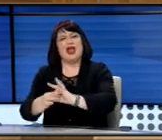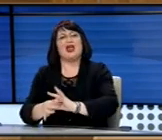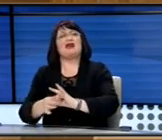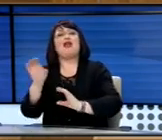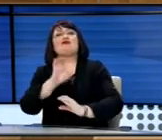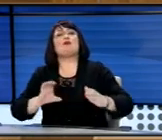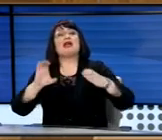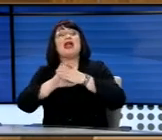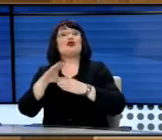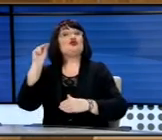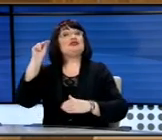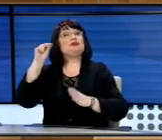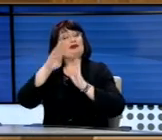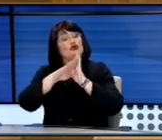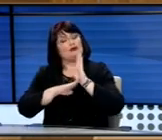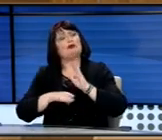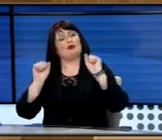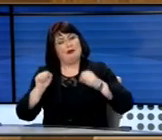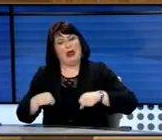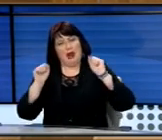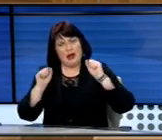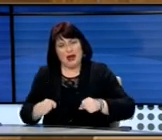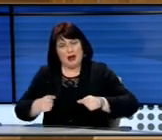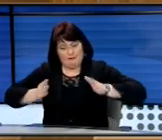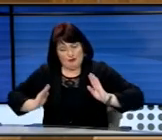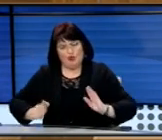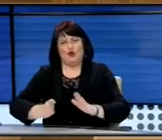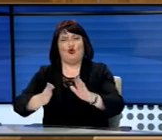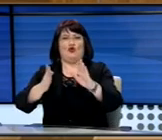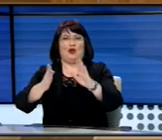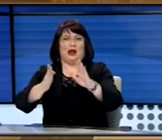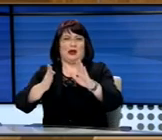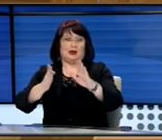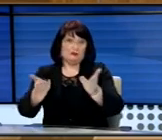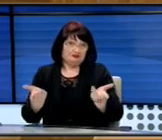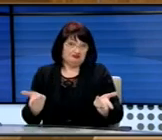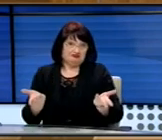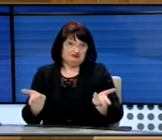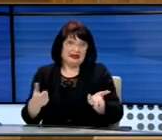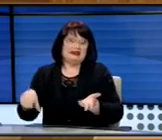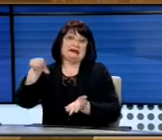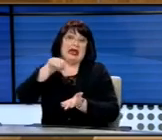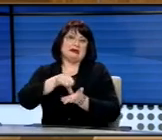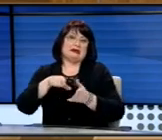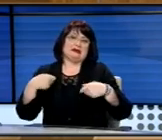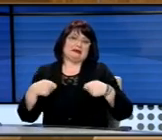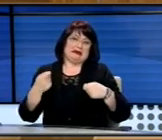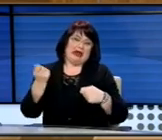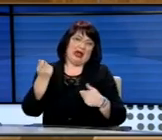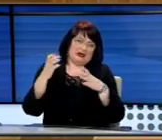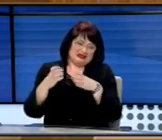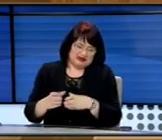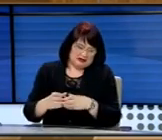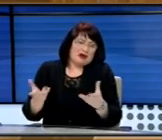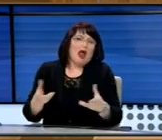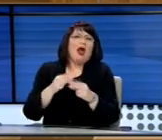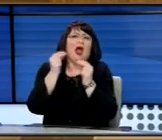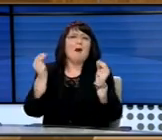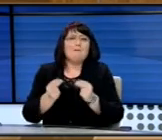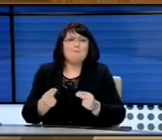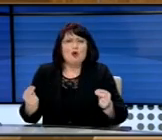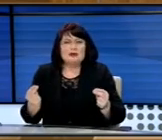της Ευρωπαϊκής Ένωσης και προωθεί τους σχεδιασμούς της άρχουσας τάξης, όπως κάνει κάθε τέτοια κυβέρνηση, το